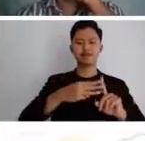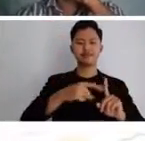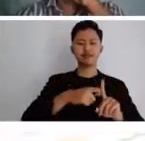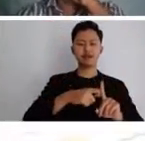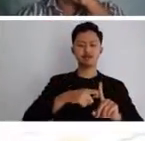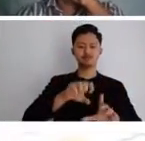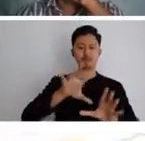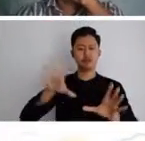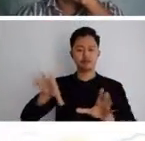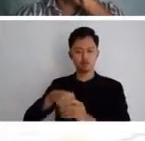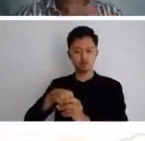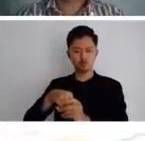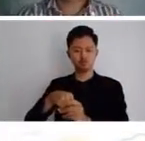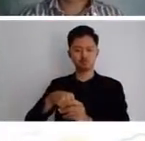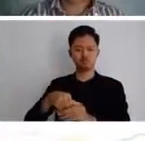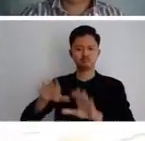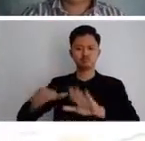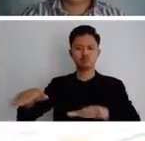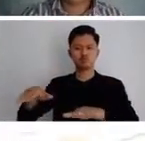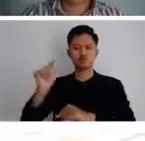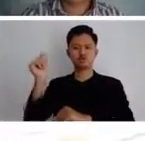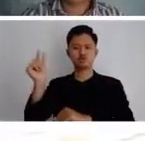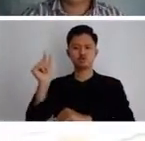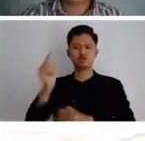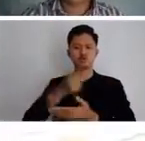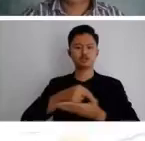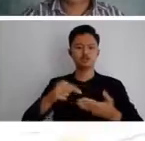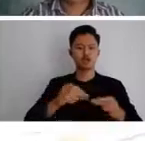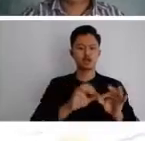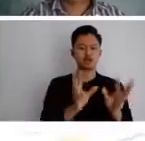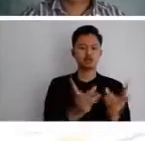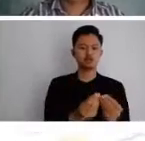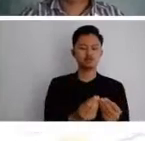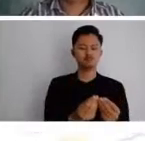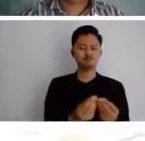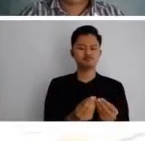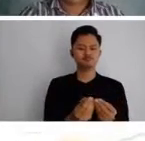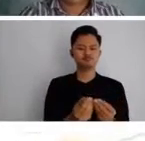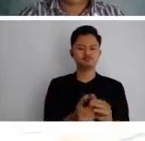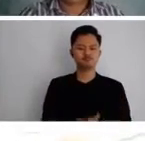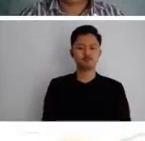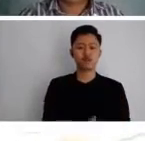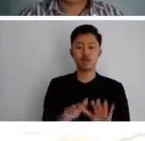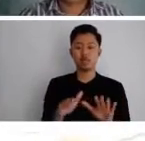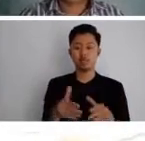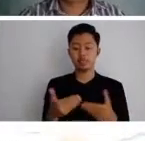dengan siswa reguler di sekolah inklusi. Nah, ataukah tadi